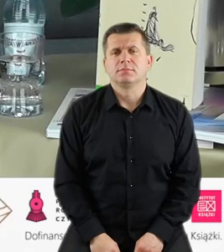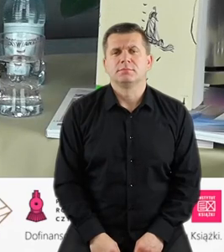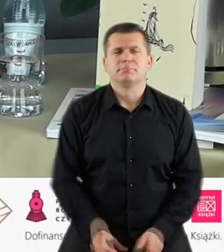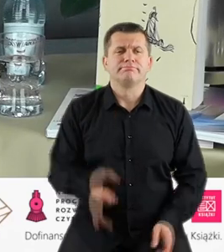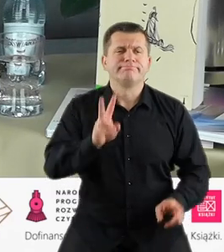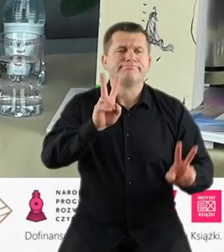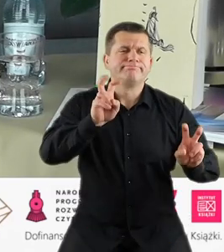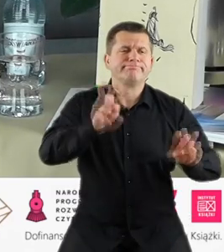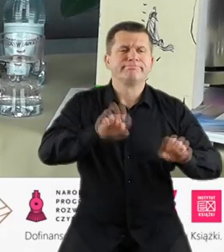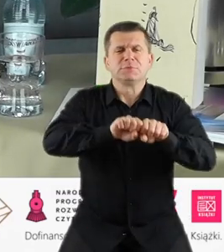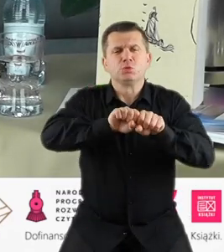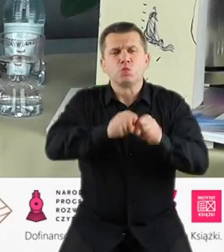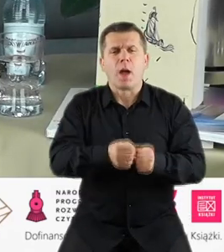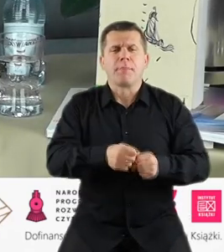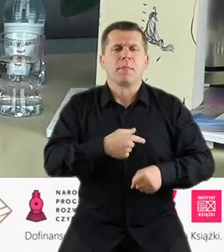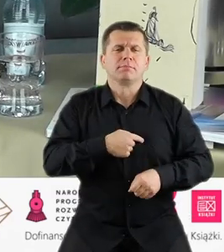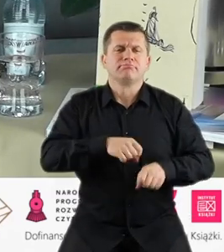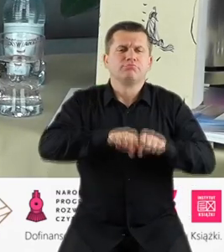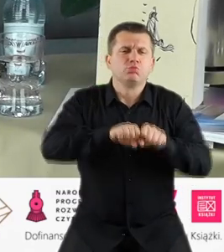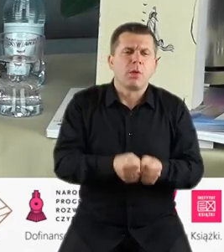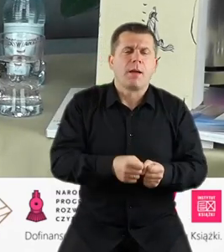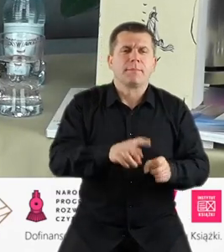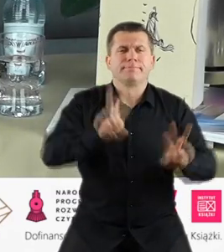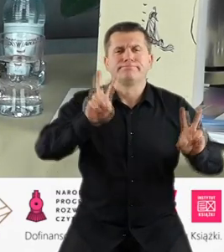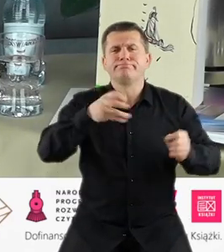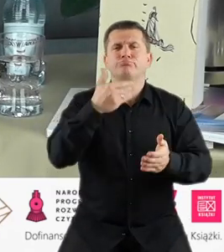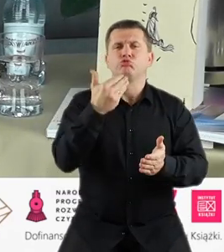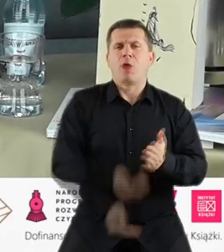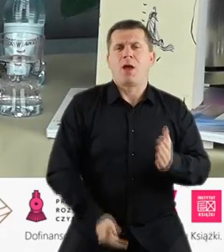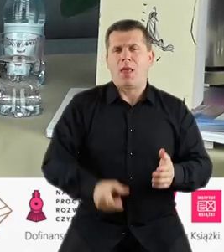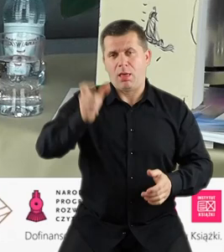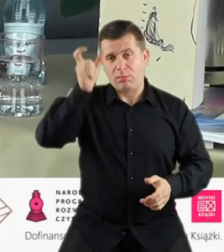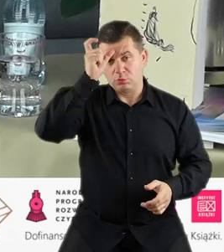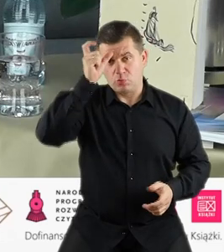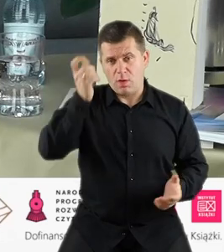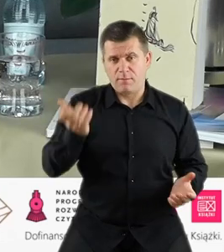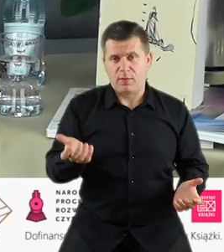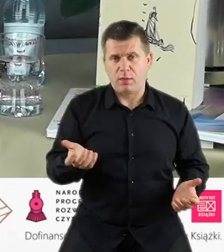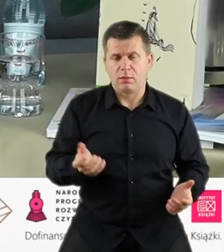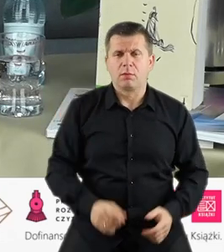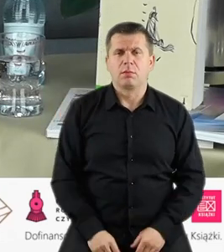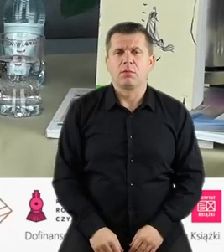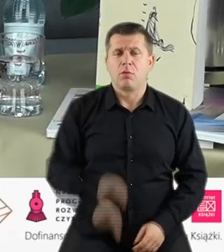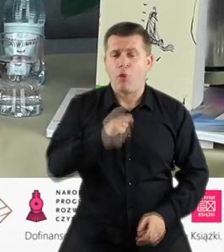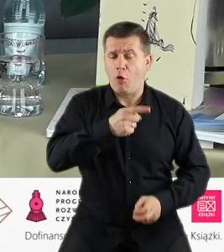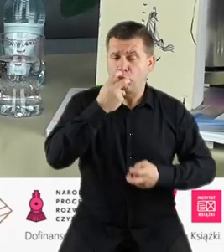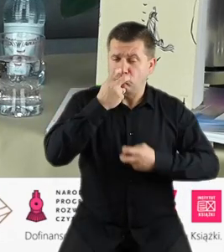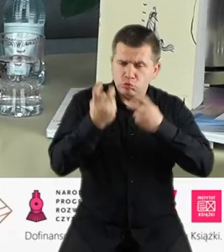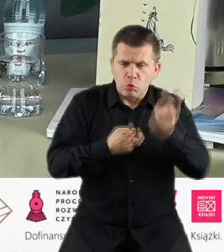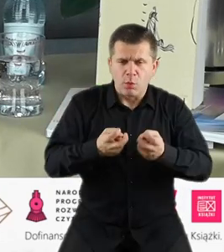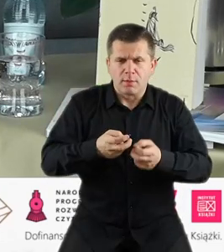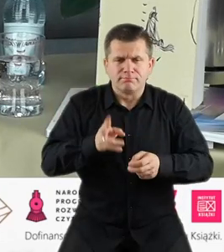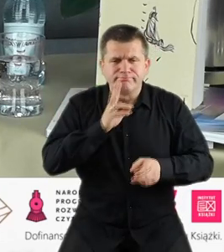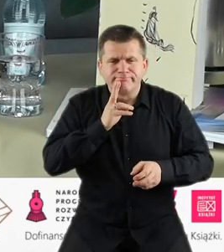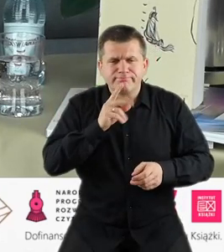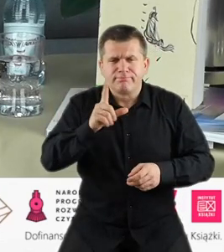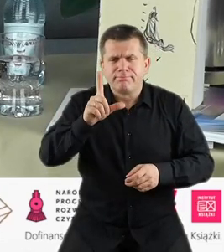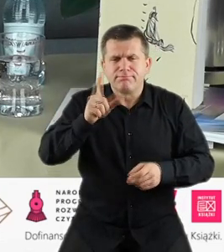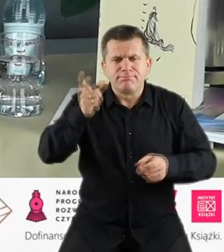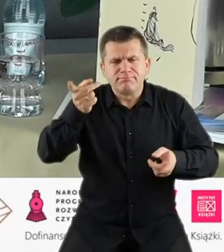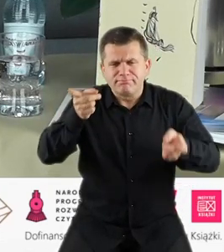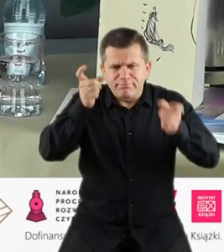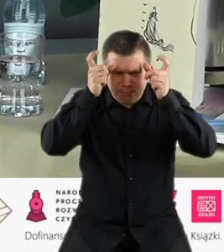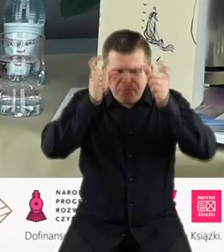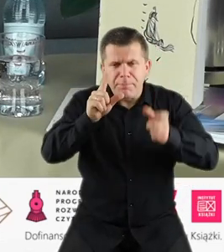Zgorzkniałym, złamanym, przegranym, tak? Właśnie przegranym. I to, że on szuka piekła,